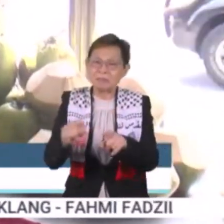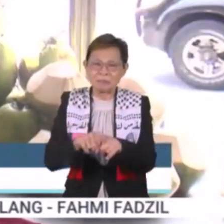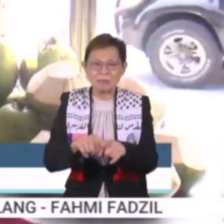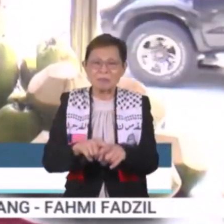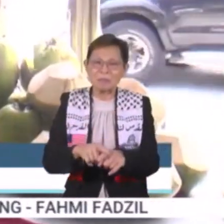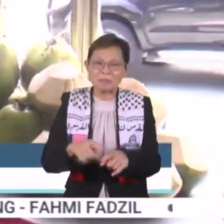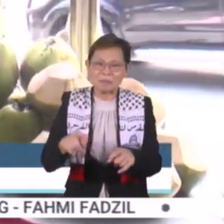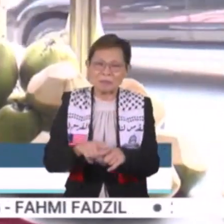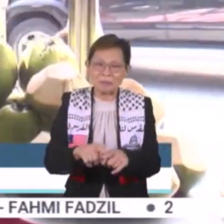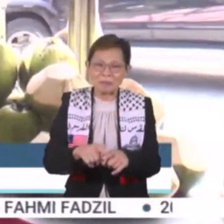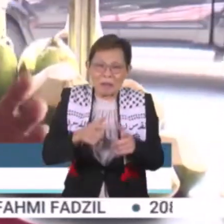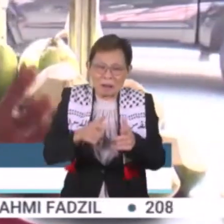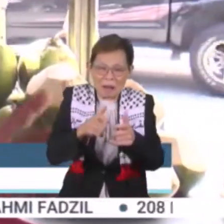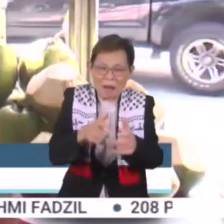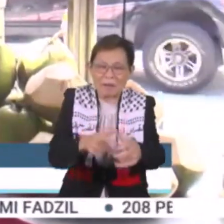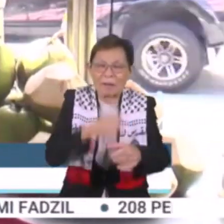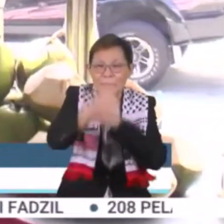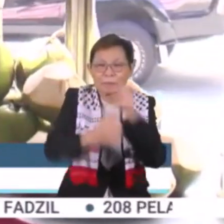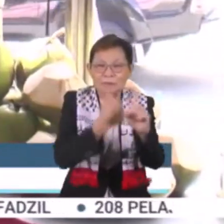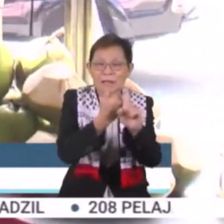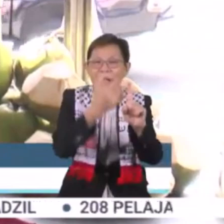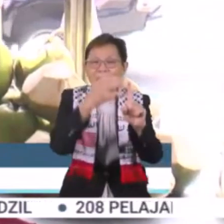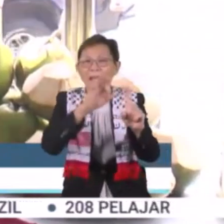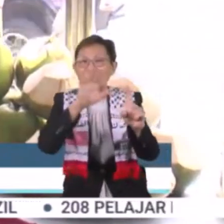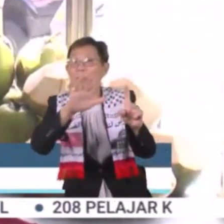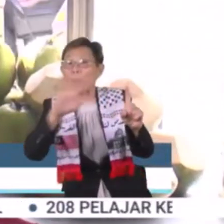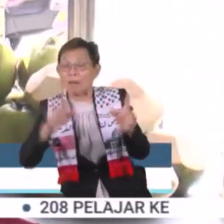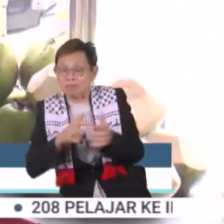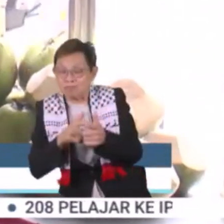pasal saya lari pada tahun 1954.